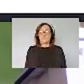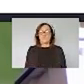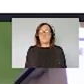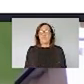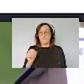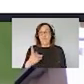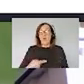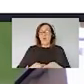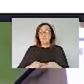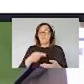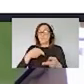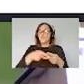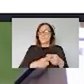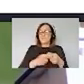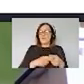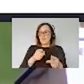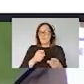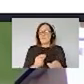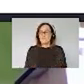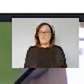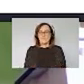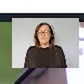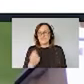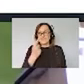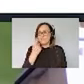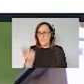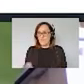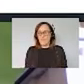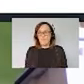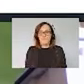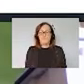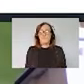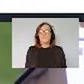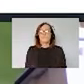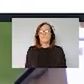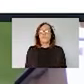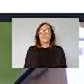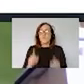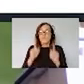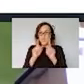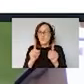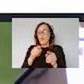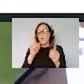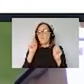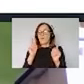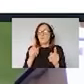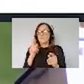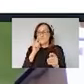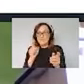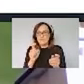Tak, ustawienie przeglądarki, ja Pani Patrycjo zaraz o tym powiem, natomiast słusznie Pani zauważyła, ja czekałam na tę